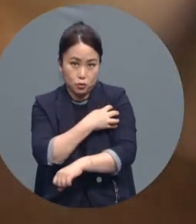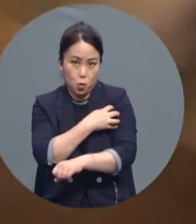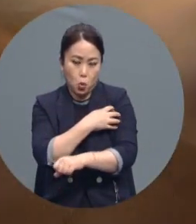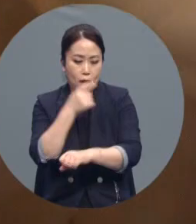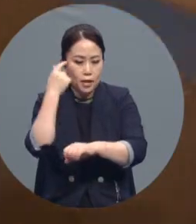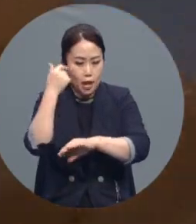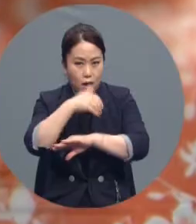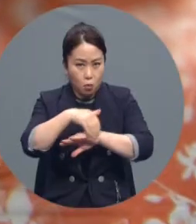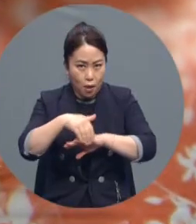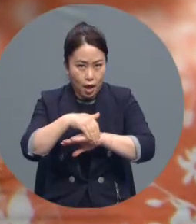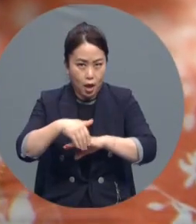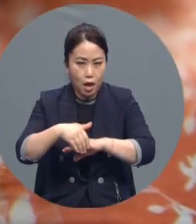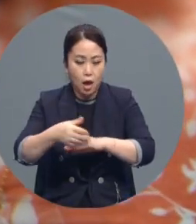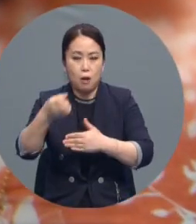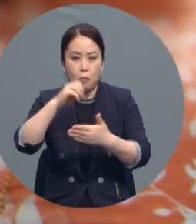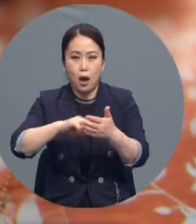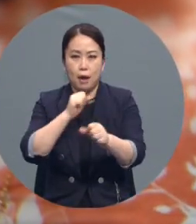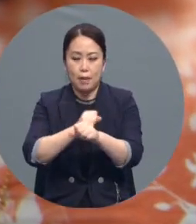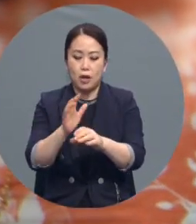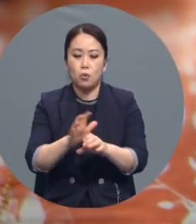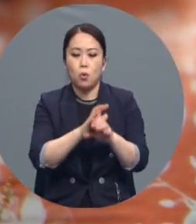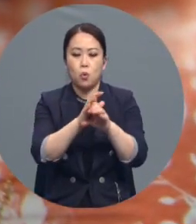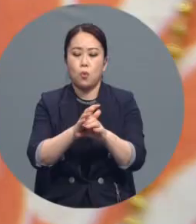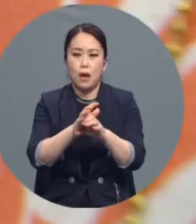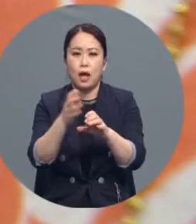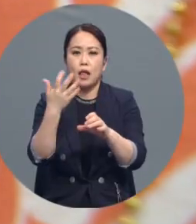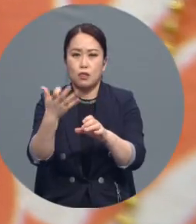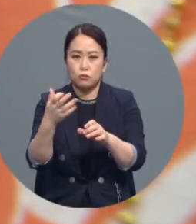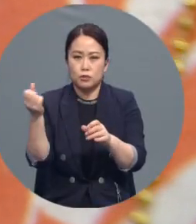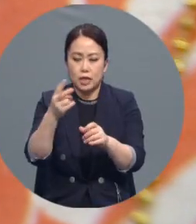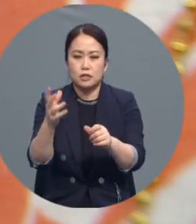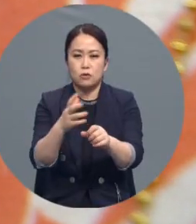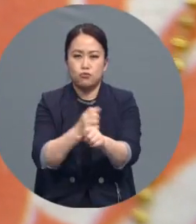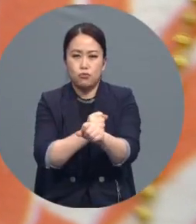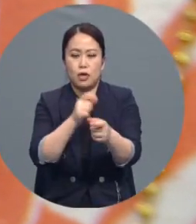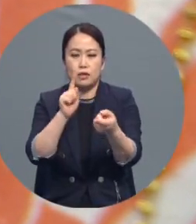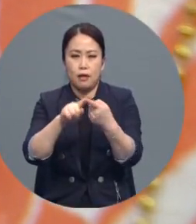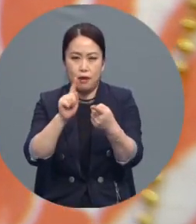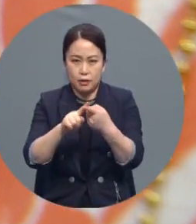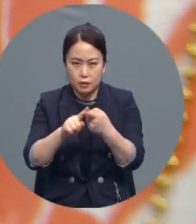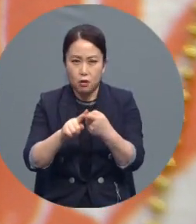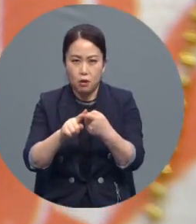코로나19 재유행 대비 방역대책을 발표합니다. MBC 뉴스 류재민입니다.